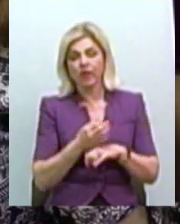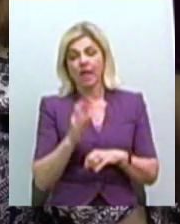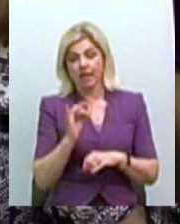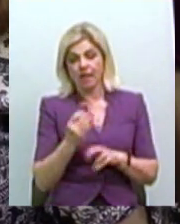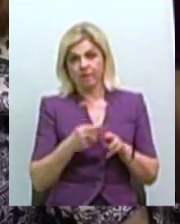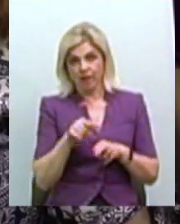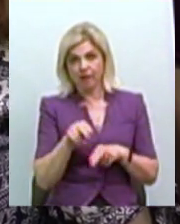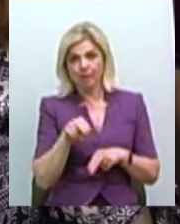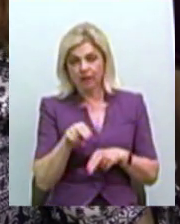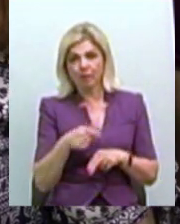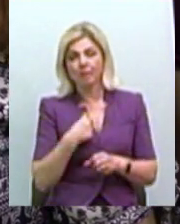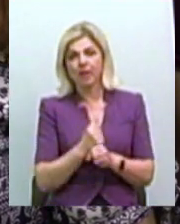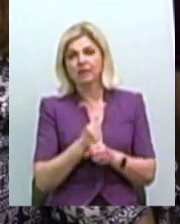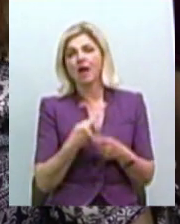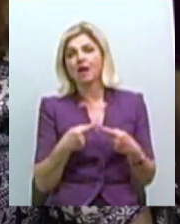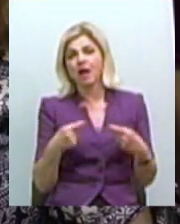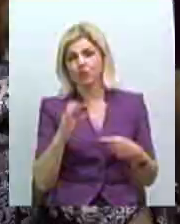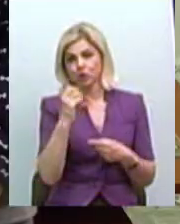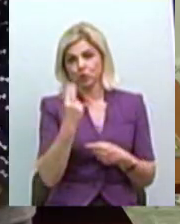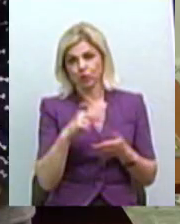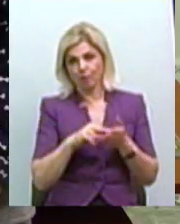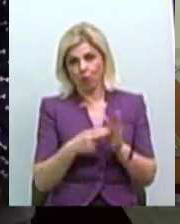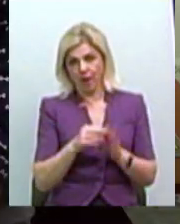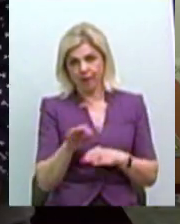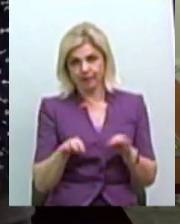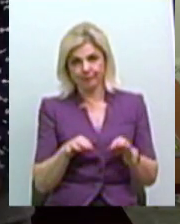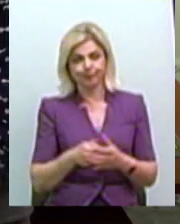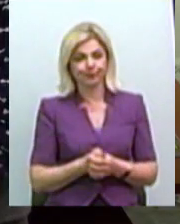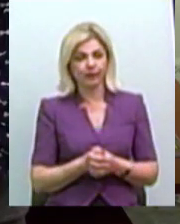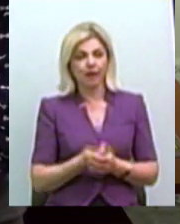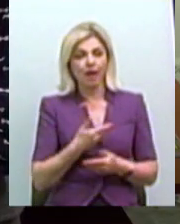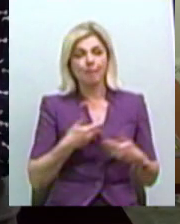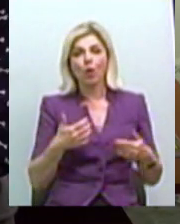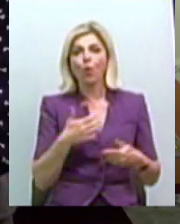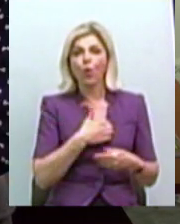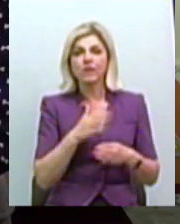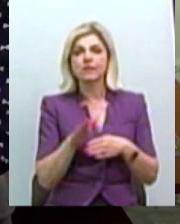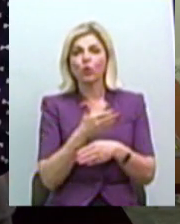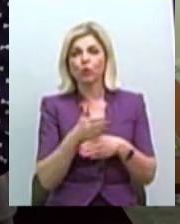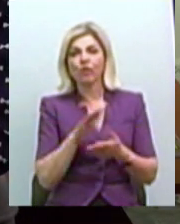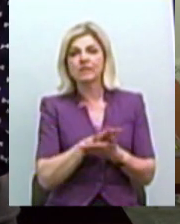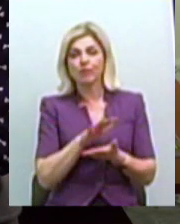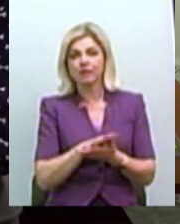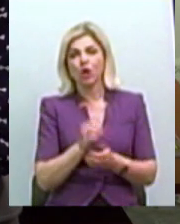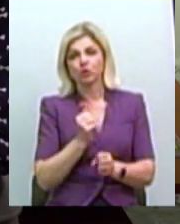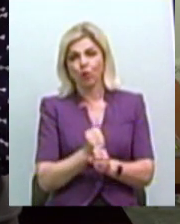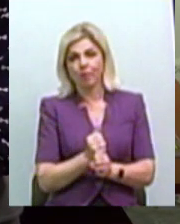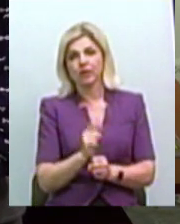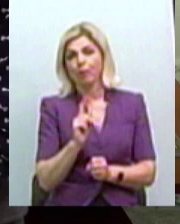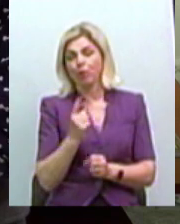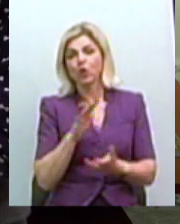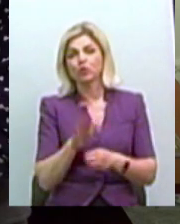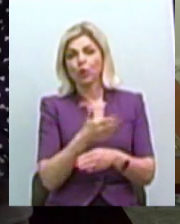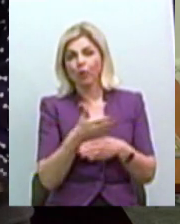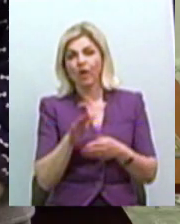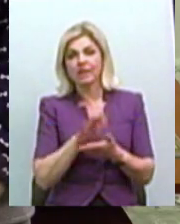ми здійснюємо різні соціальні проекти. Ми хотіли сортування сміття зробити, адже сортування сміття